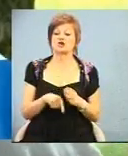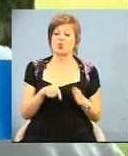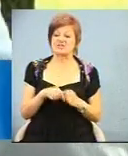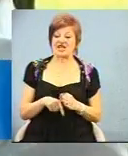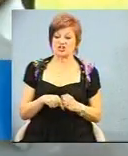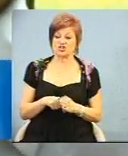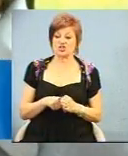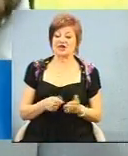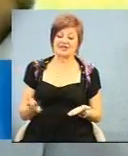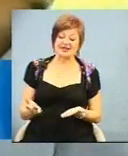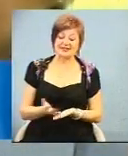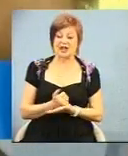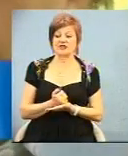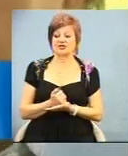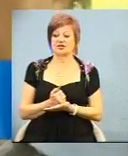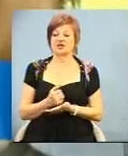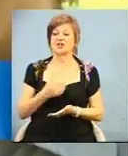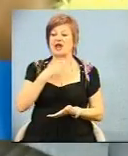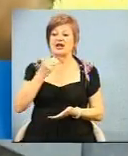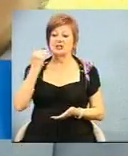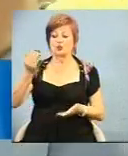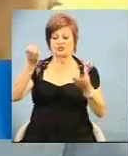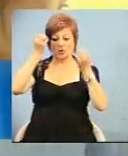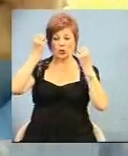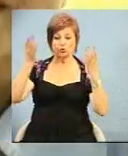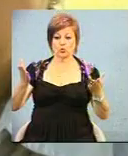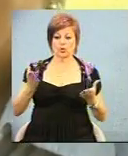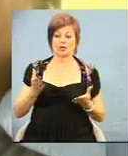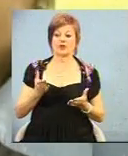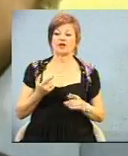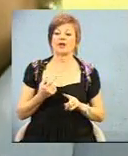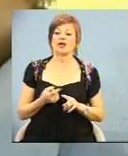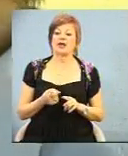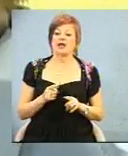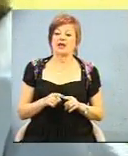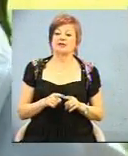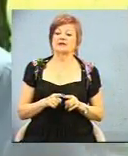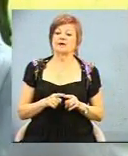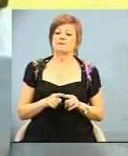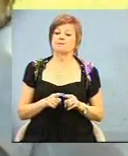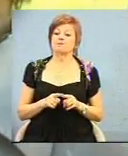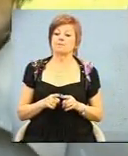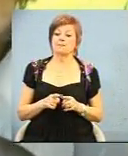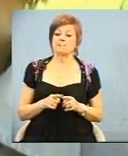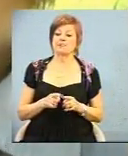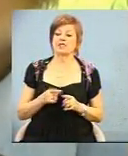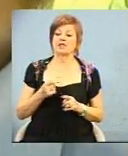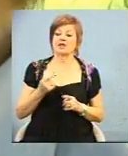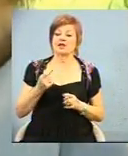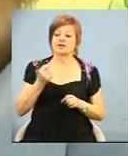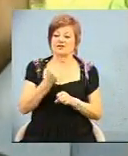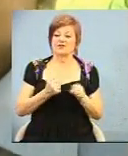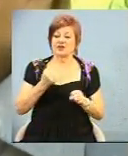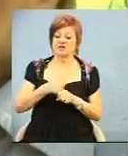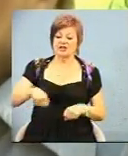останні знахідки литовської культури. Це накладки на шкіряні вироби,